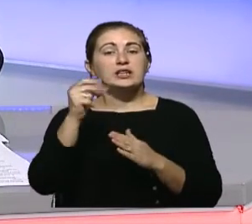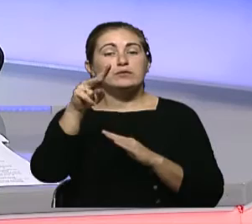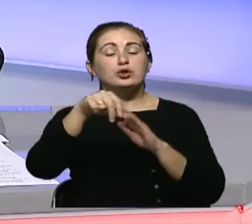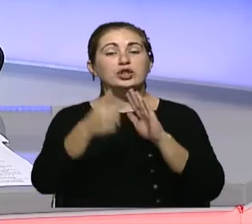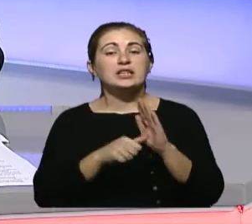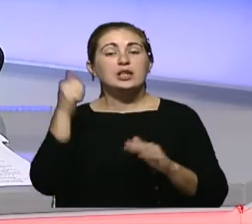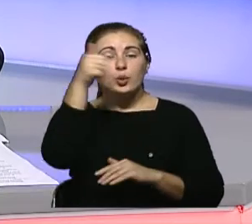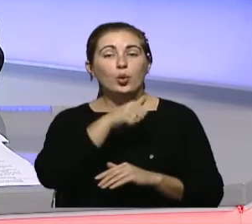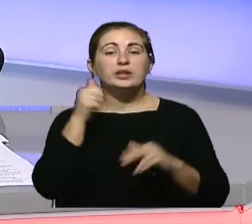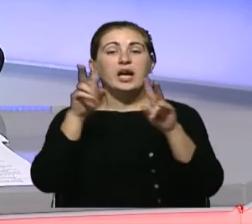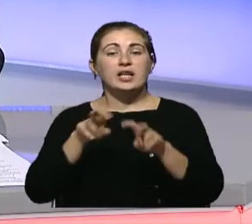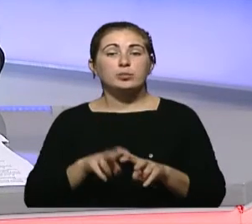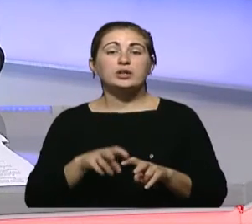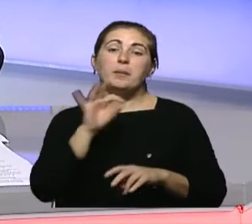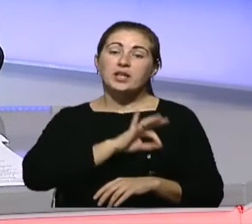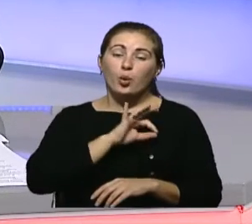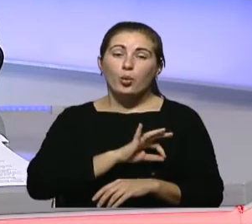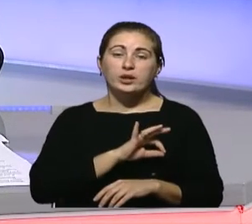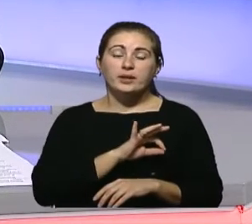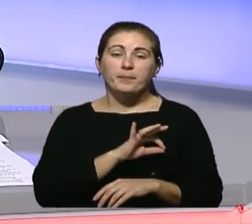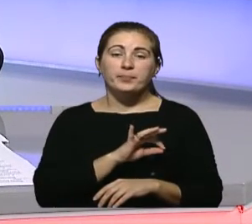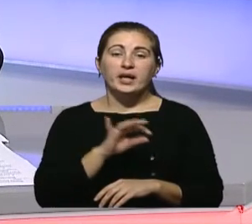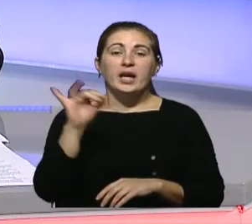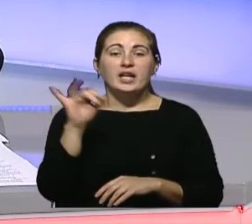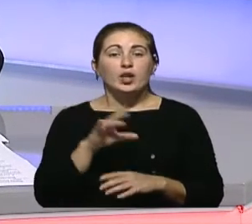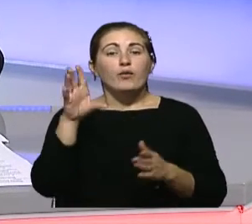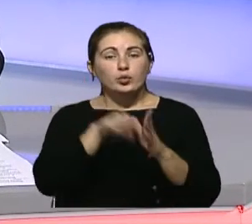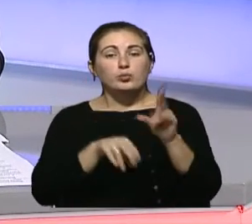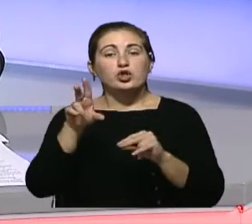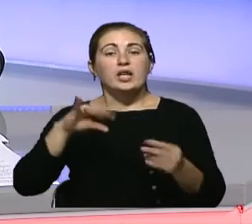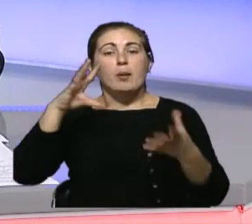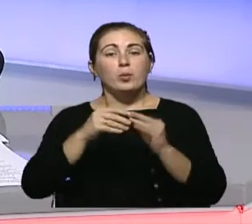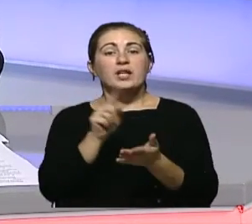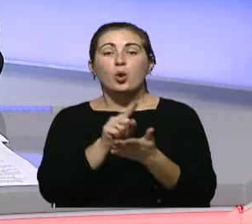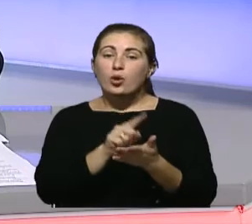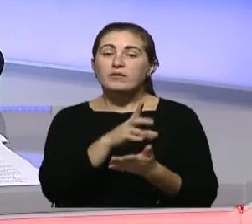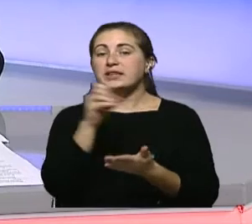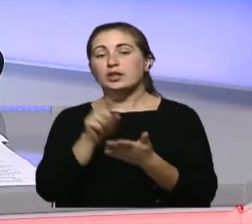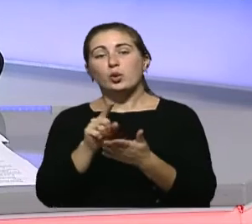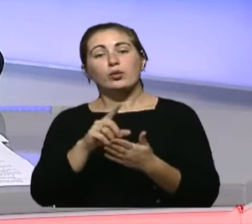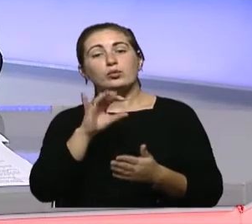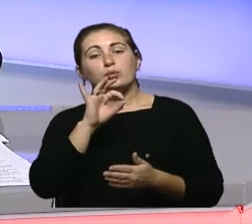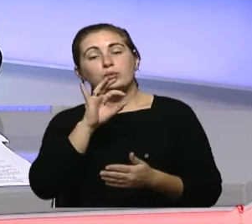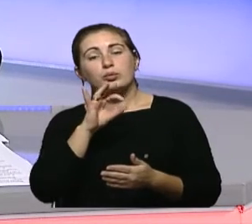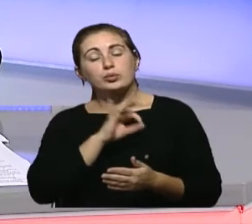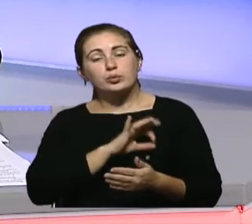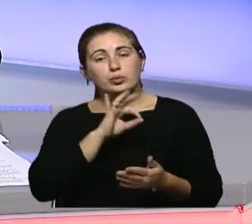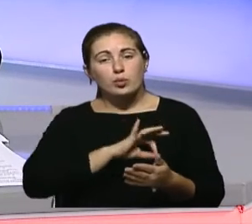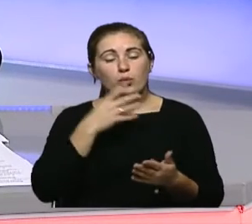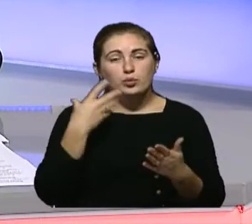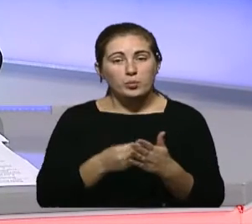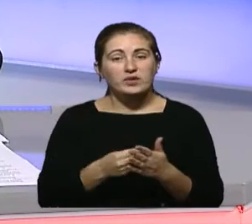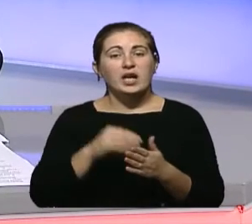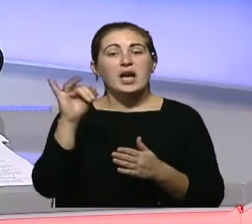год. Рассмотрим доходы, в том числе объемы налоговых, неналоговых доходов собственных, да, и объемы